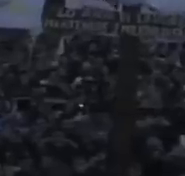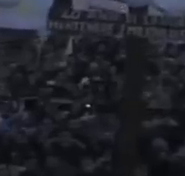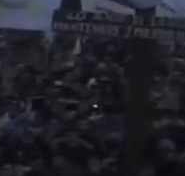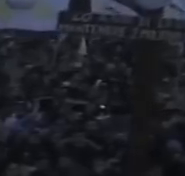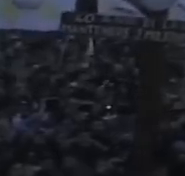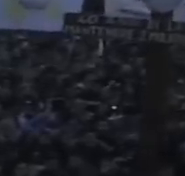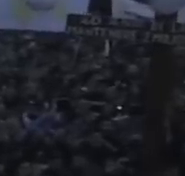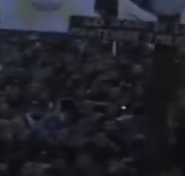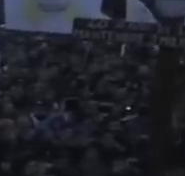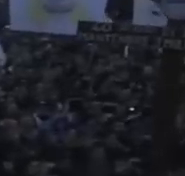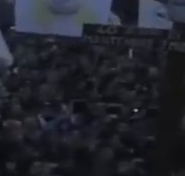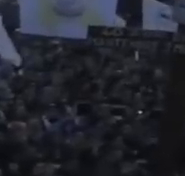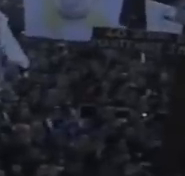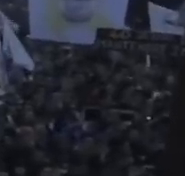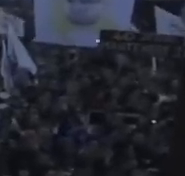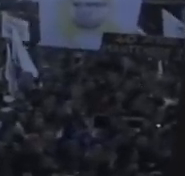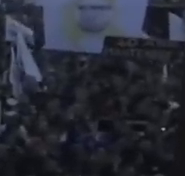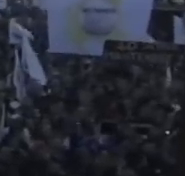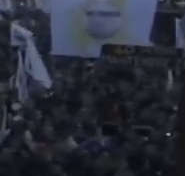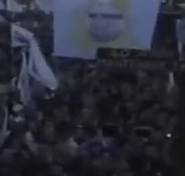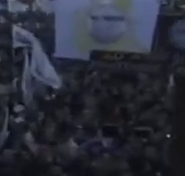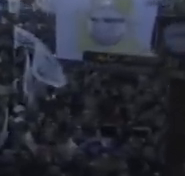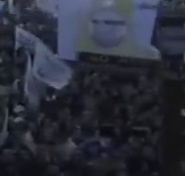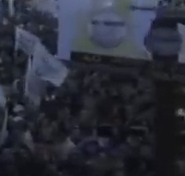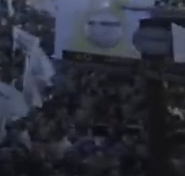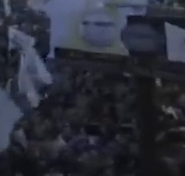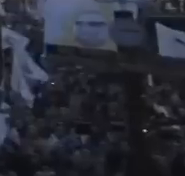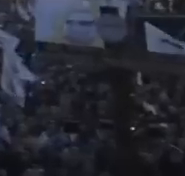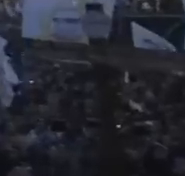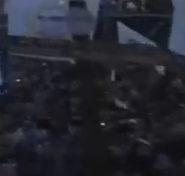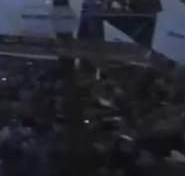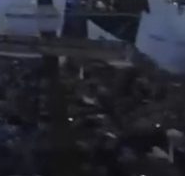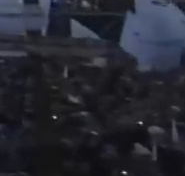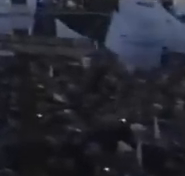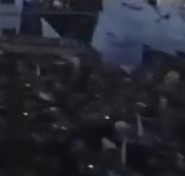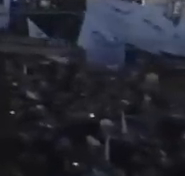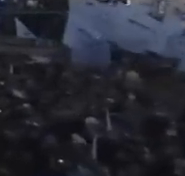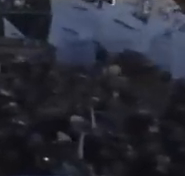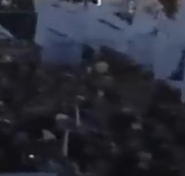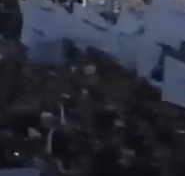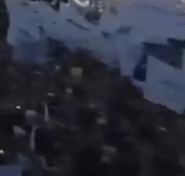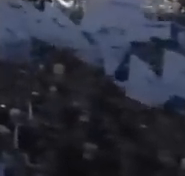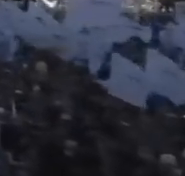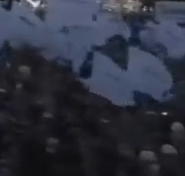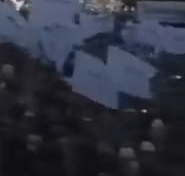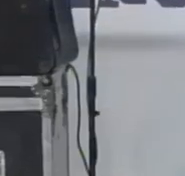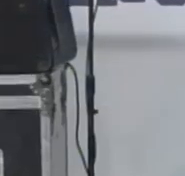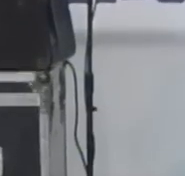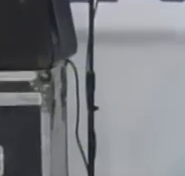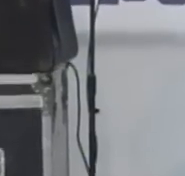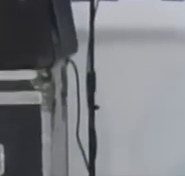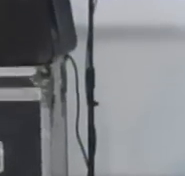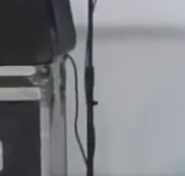caso. Gli ultimi che hanno parlato in questa piazza meravigliosa è stato